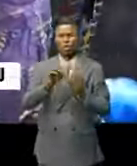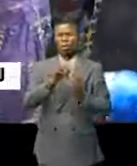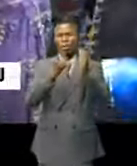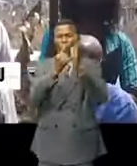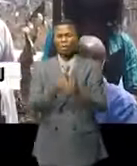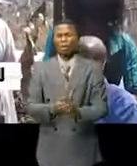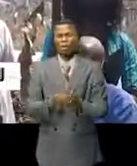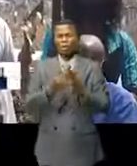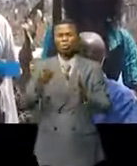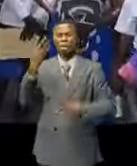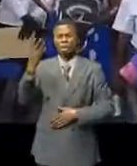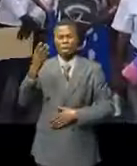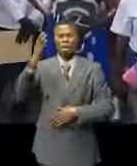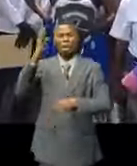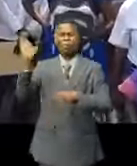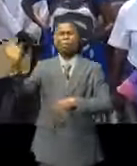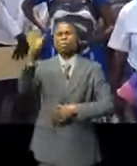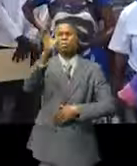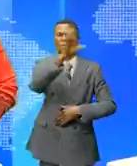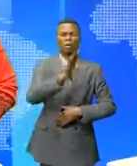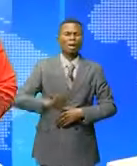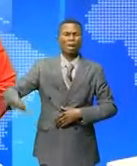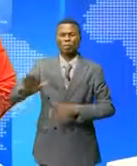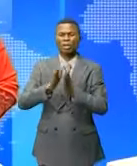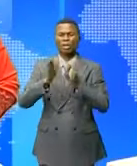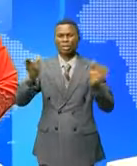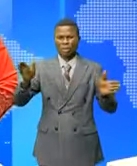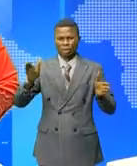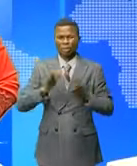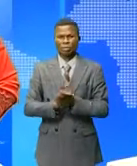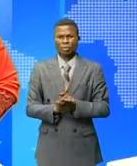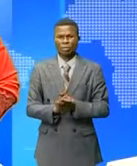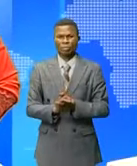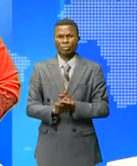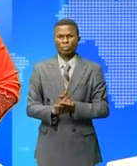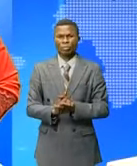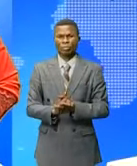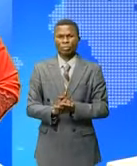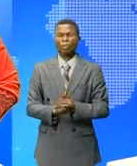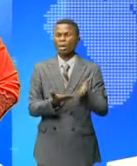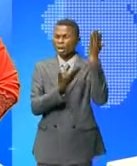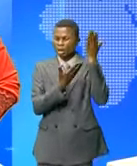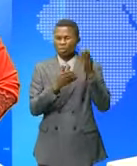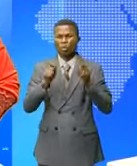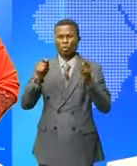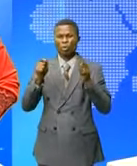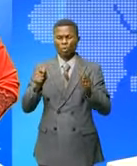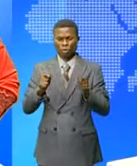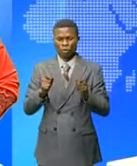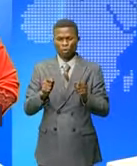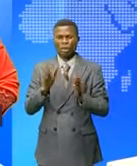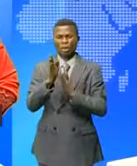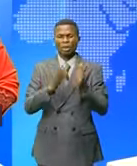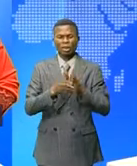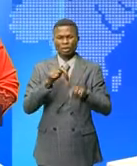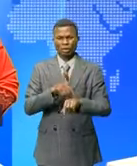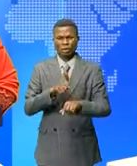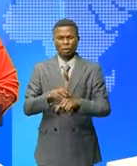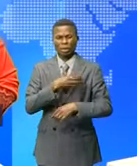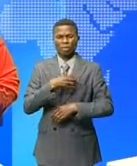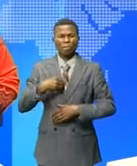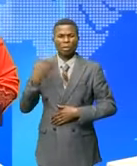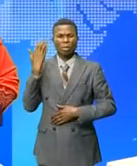et implantée dans tous les territoires nationaux. Ce sera donc l'essentiel de l'actualité pour ce journal des 19h. Mesdames